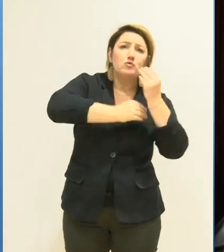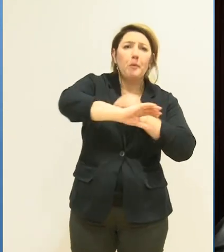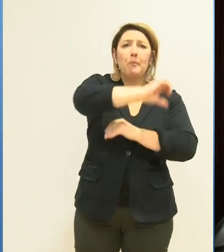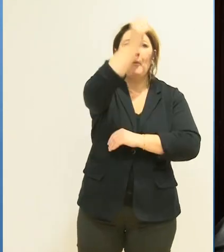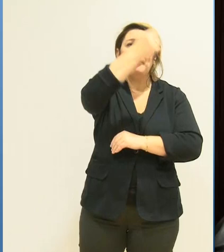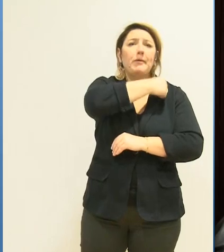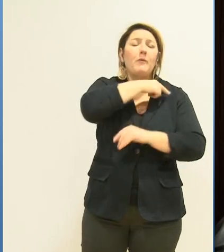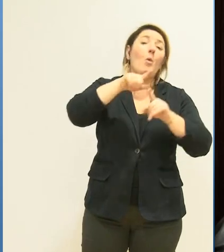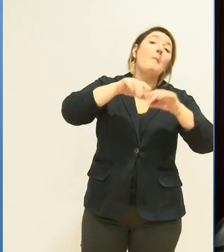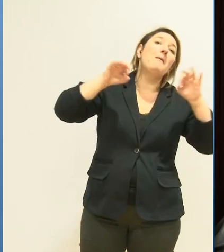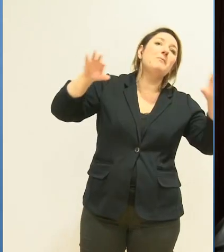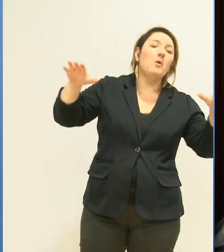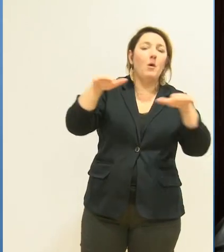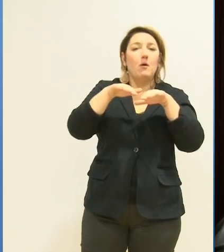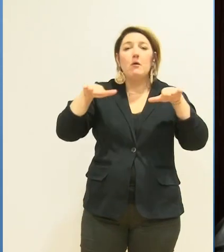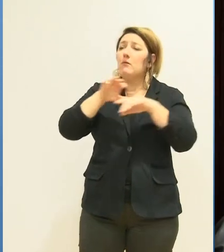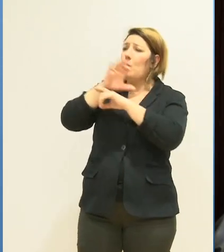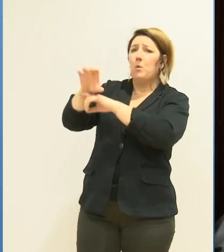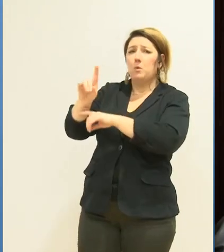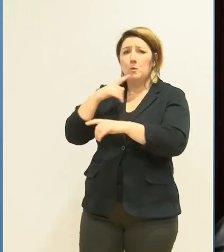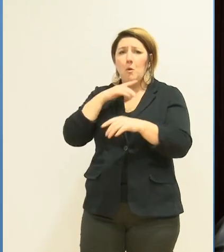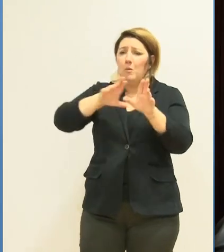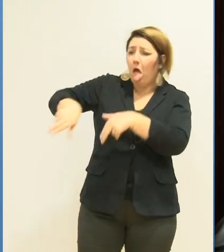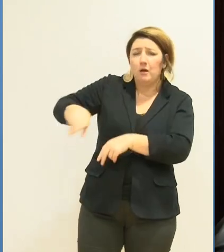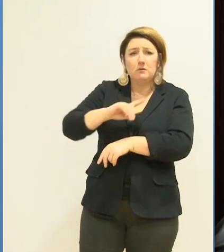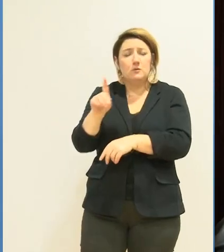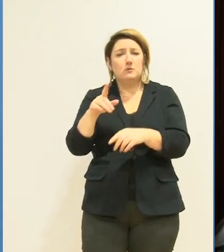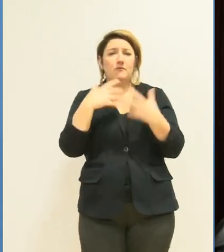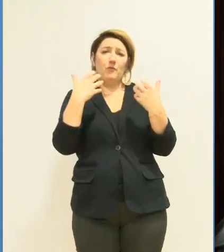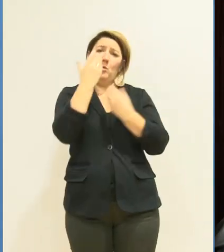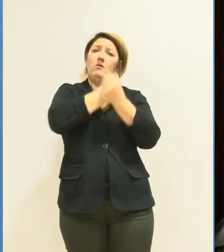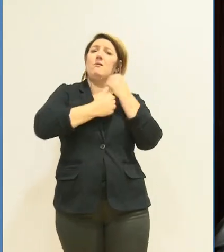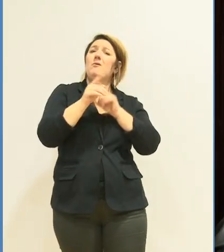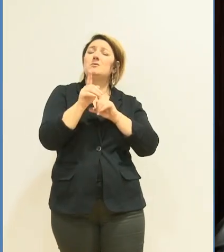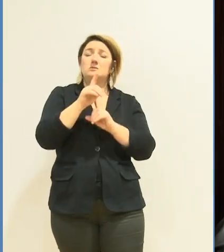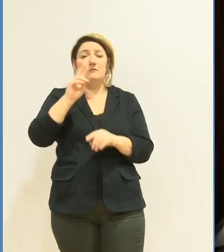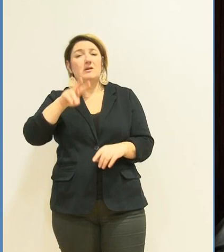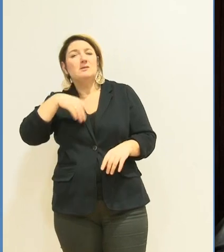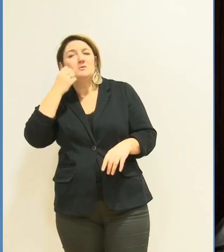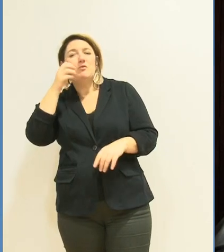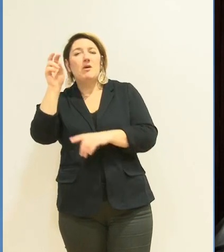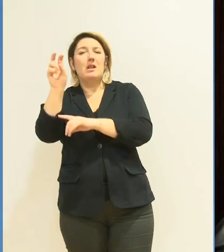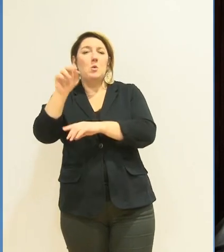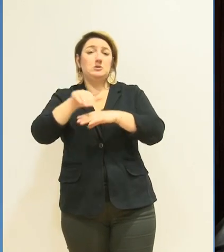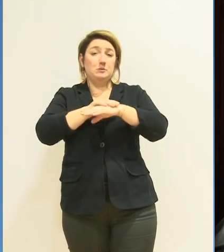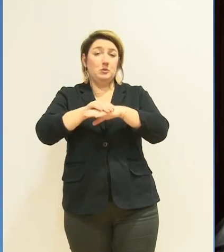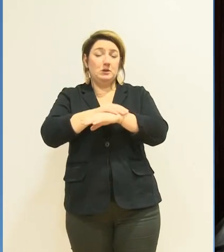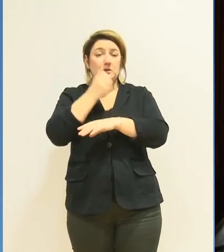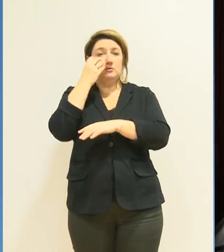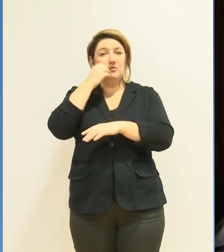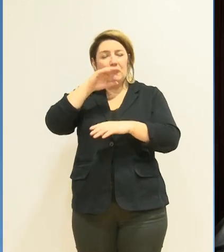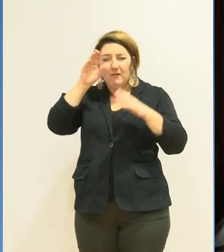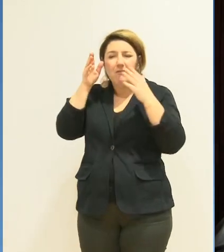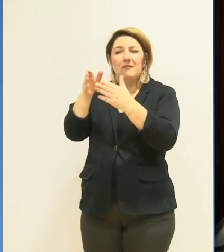priori l'écologie politique en tout cas un s'exprime souvent bien plus en direction